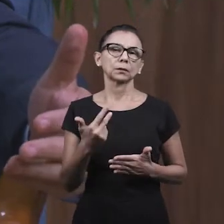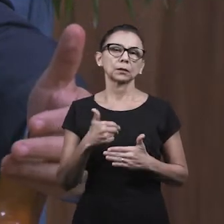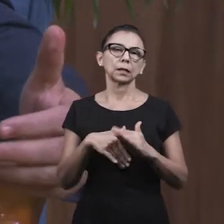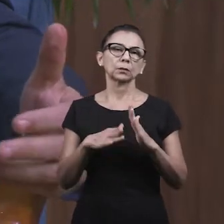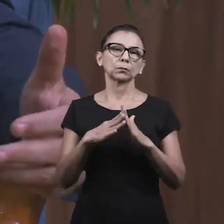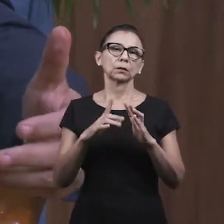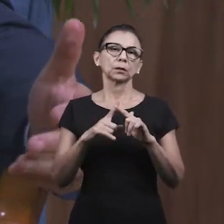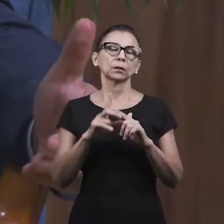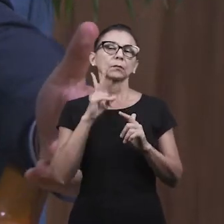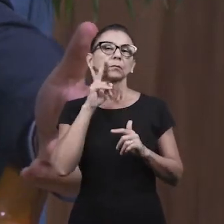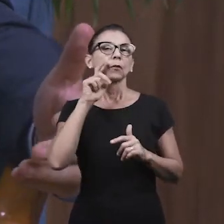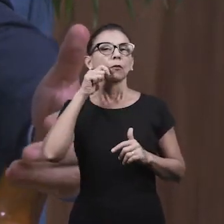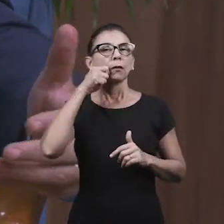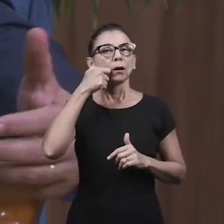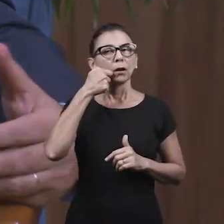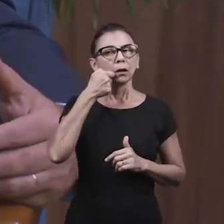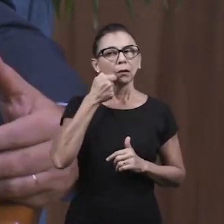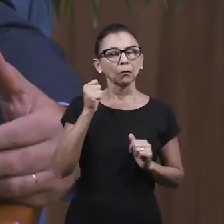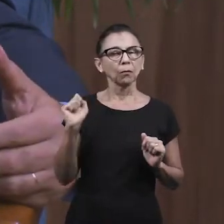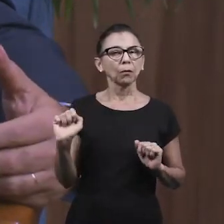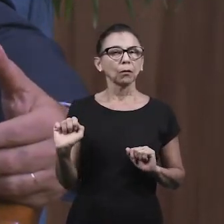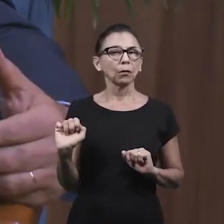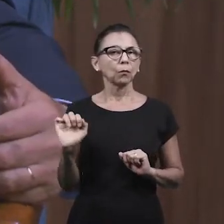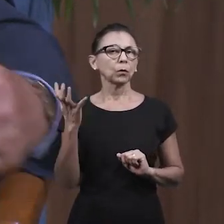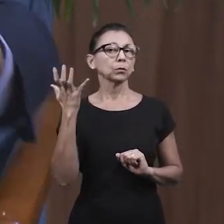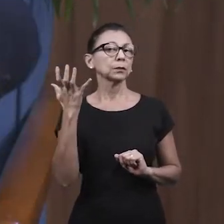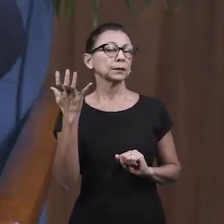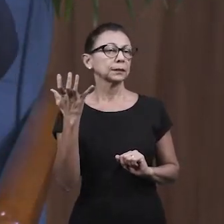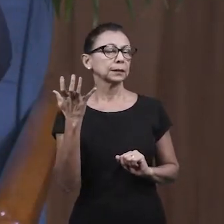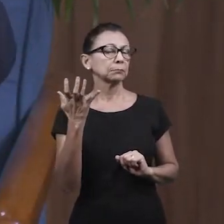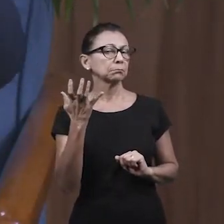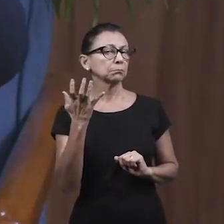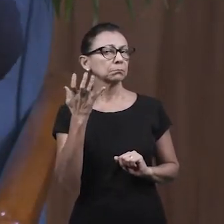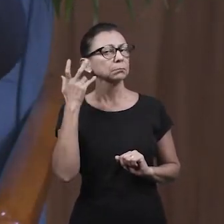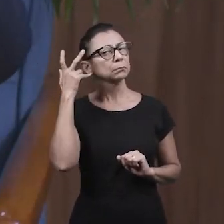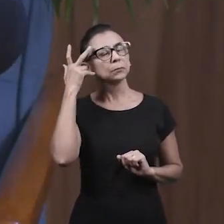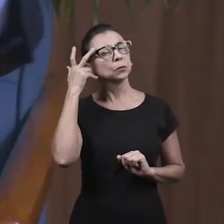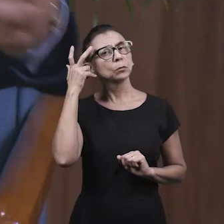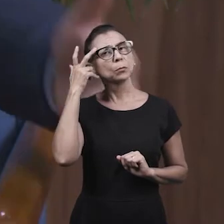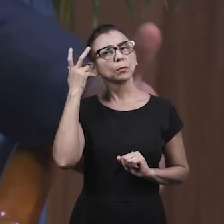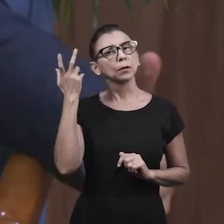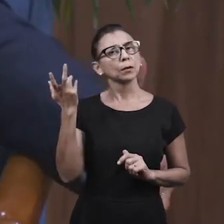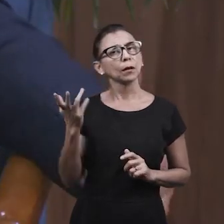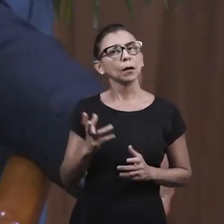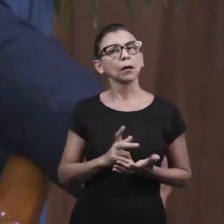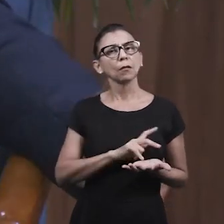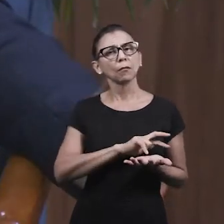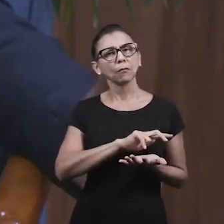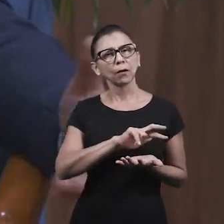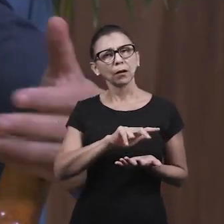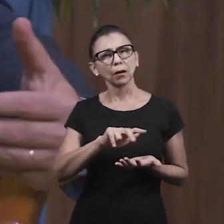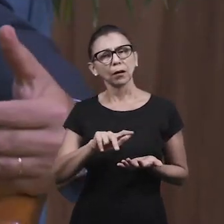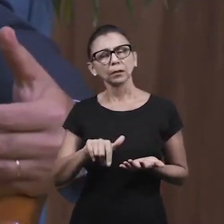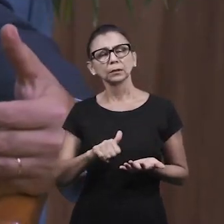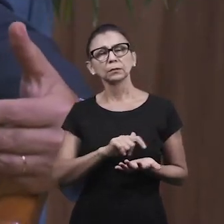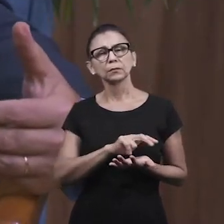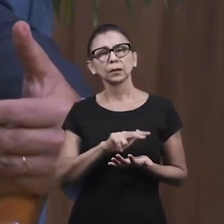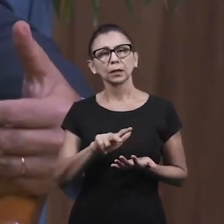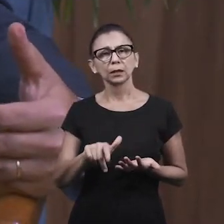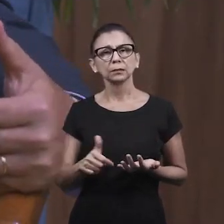c'est un événement relativement commun. N'est-ce pas? Se passe plusieurs